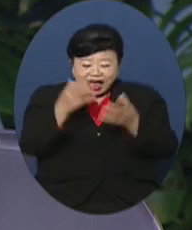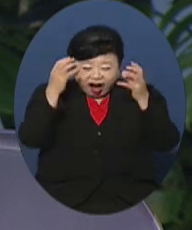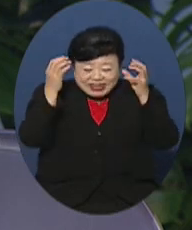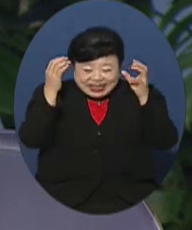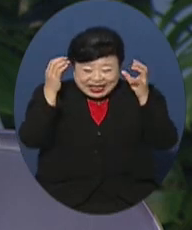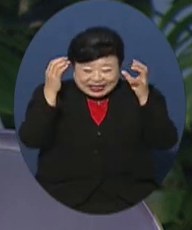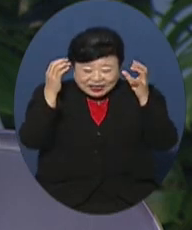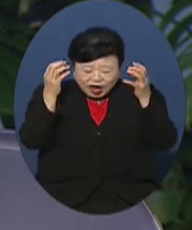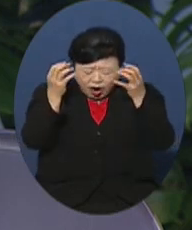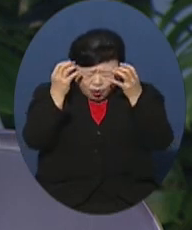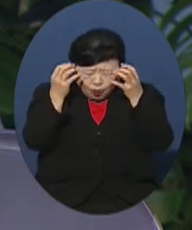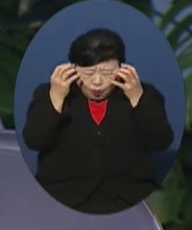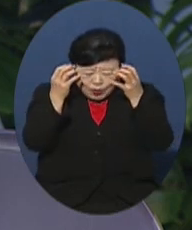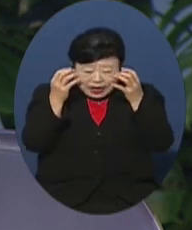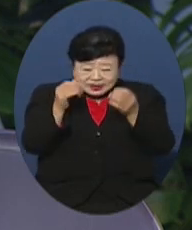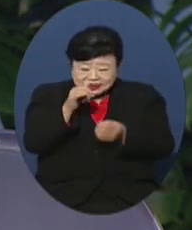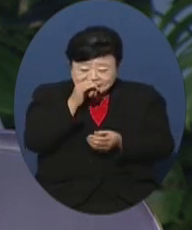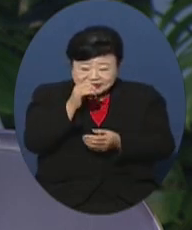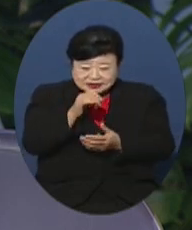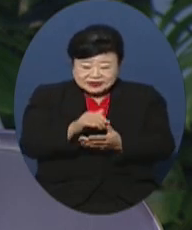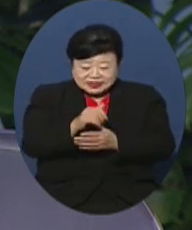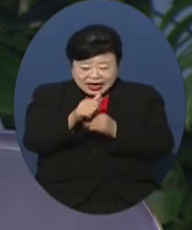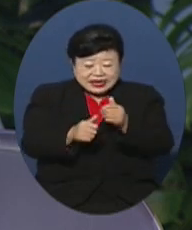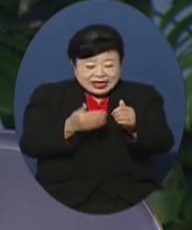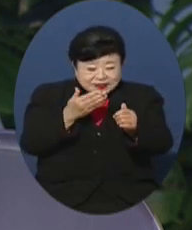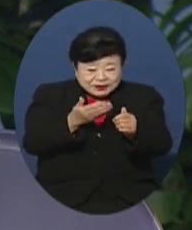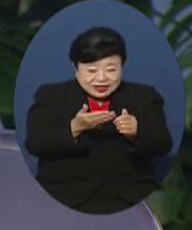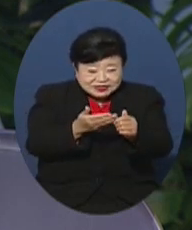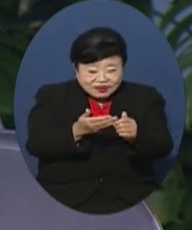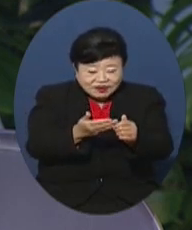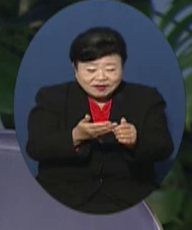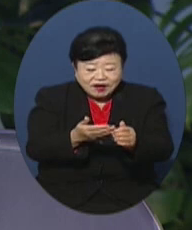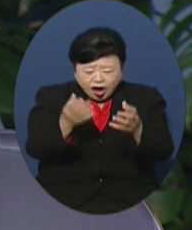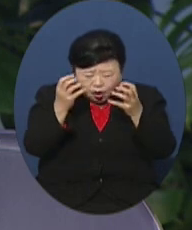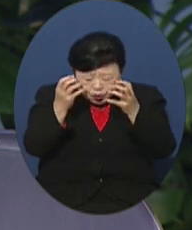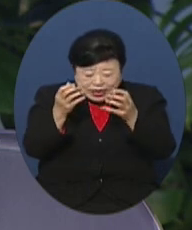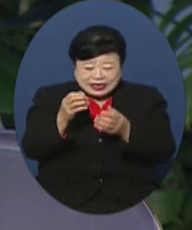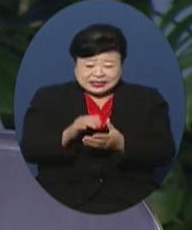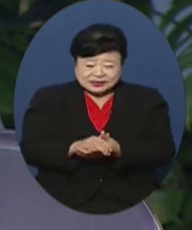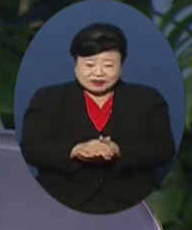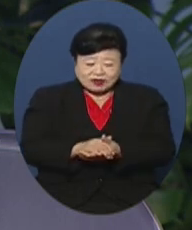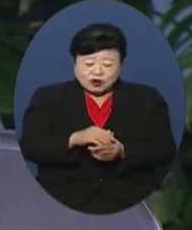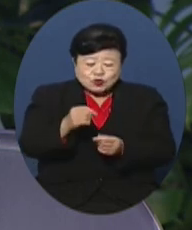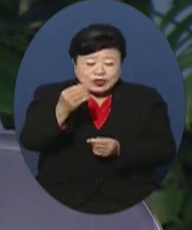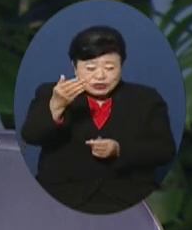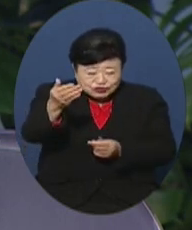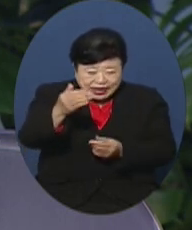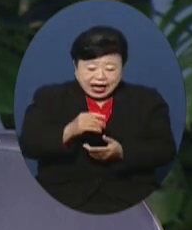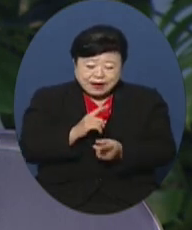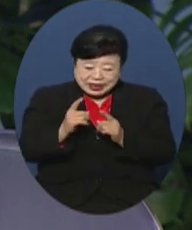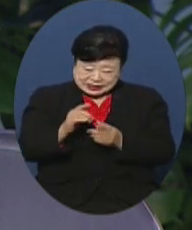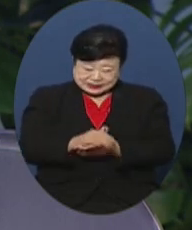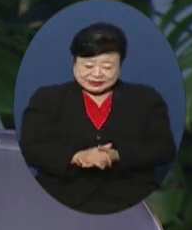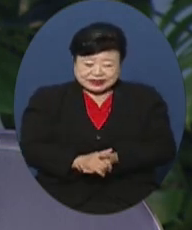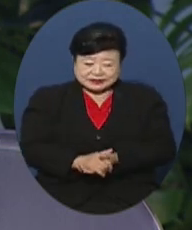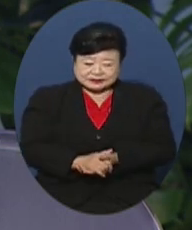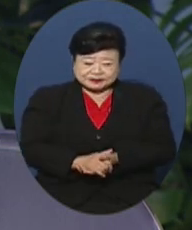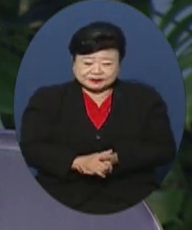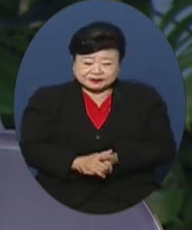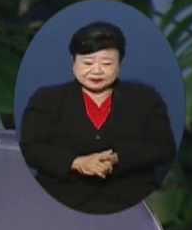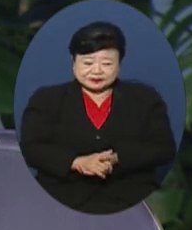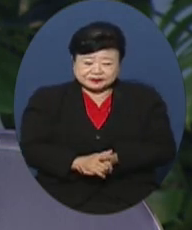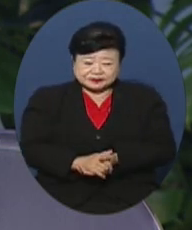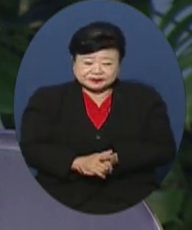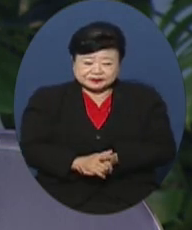의인에게는 고난은 있지만 하나님께서 그 모든 고난에서 건지신다고 하시는